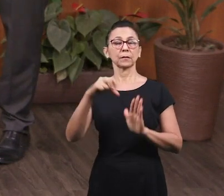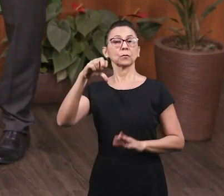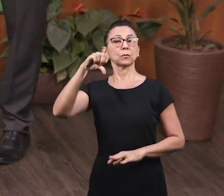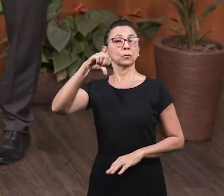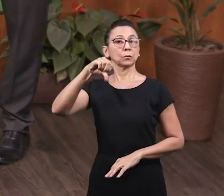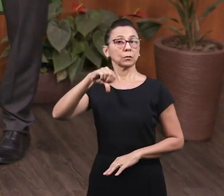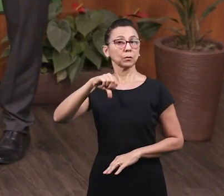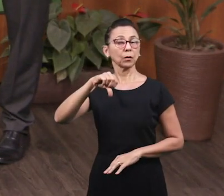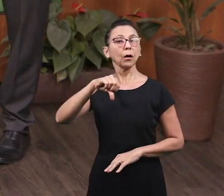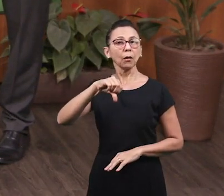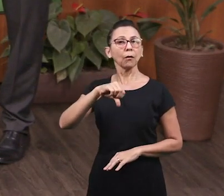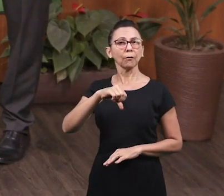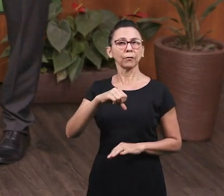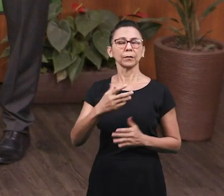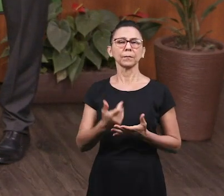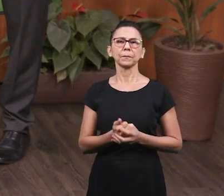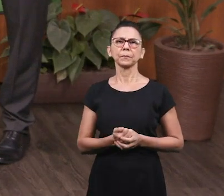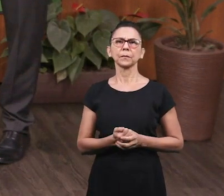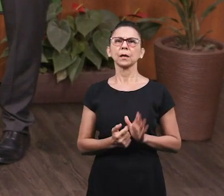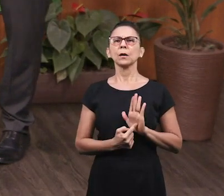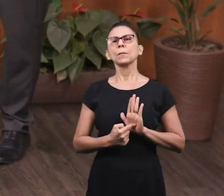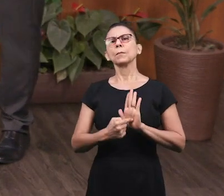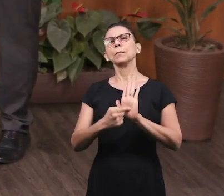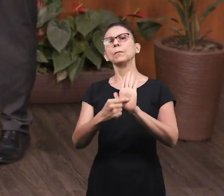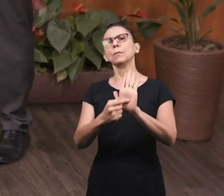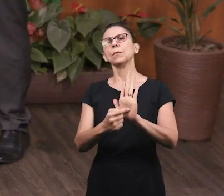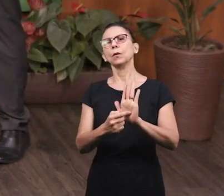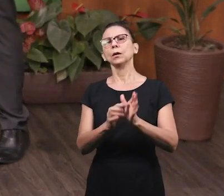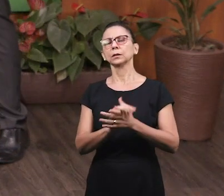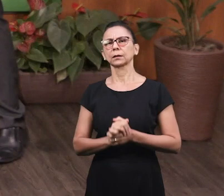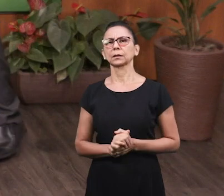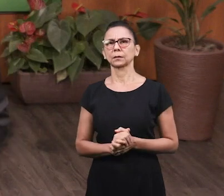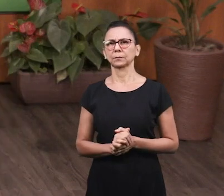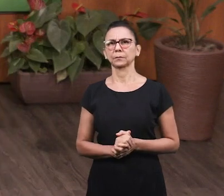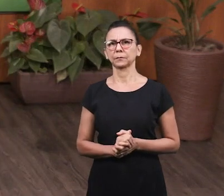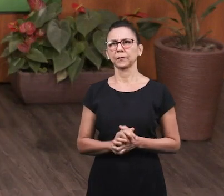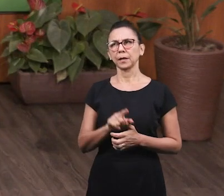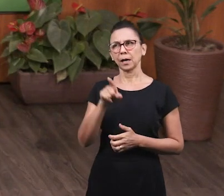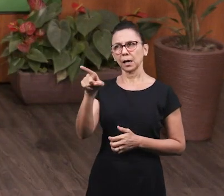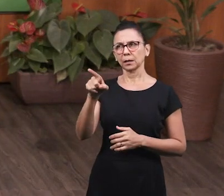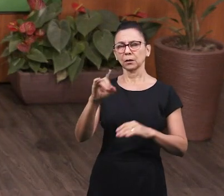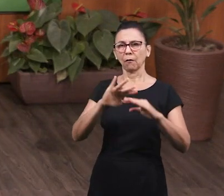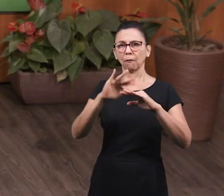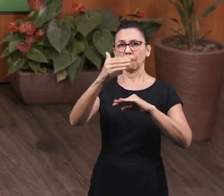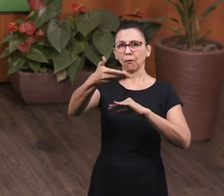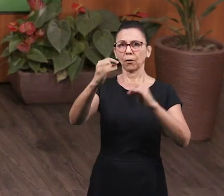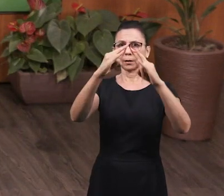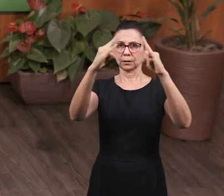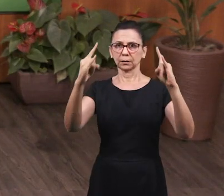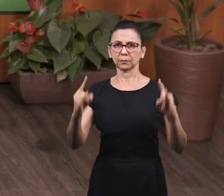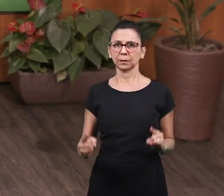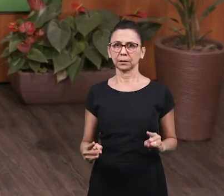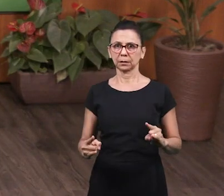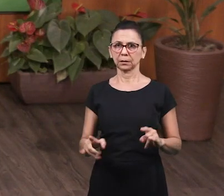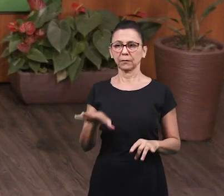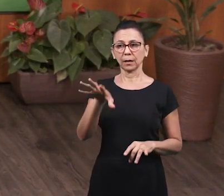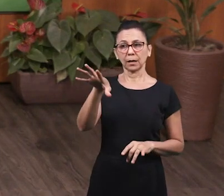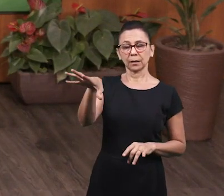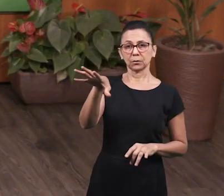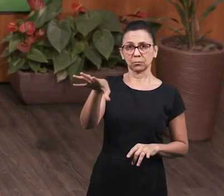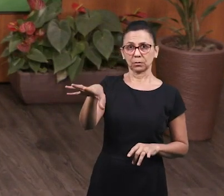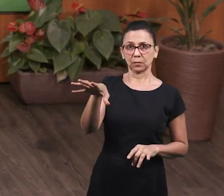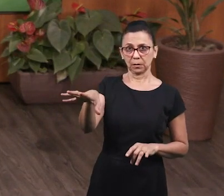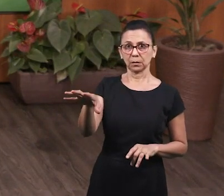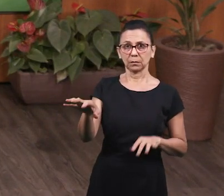25, verset 9, il y a une description où donc la cour,